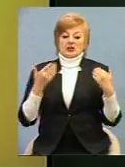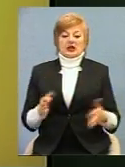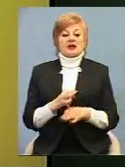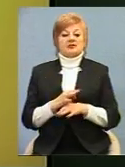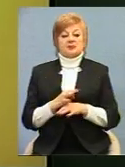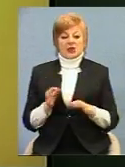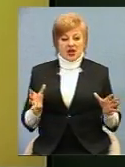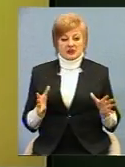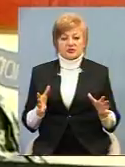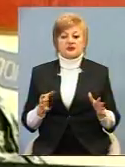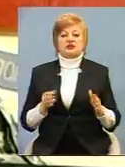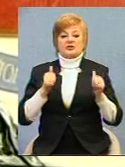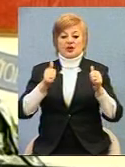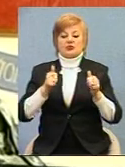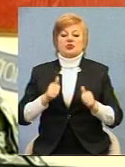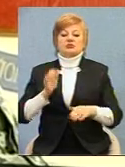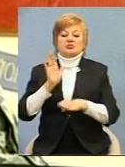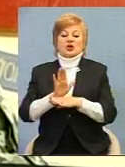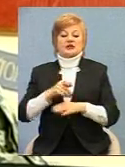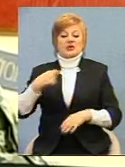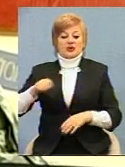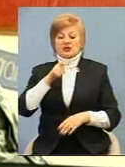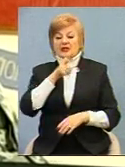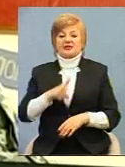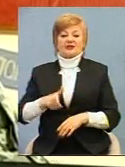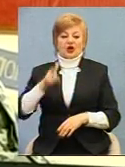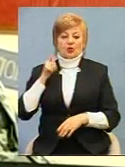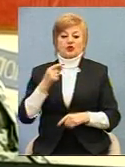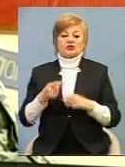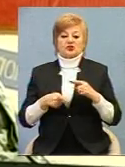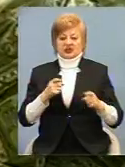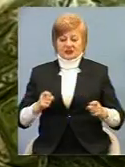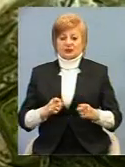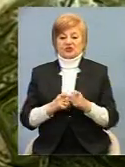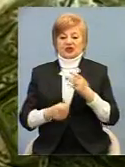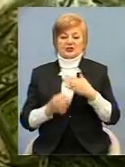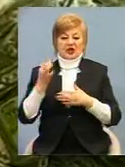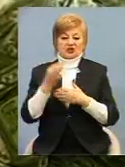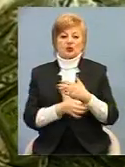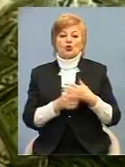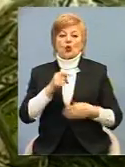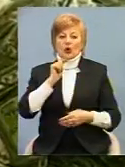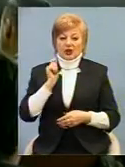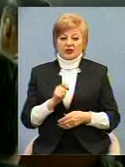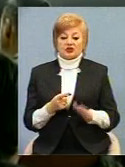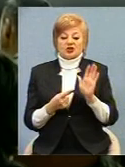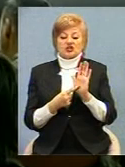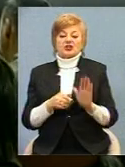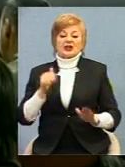святом, встановленим указом президента 2 роки тому через збройний конфлікт на сході України. Понад